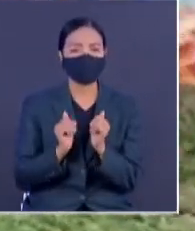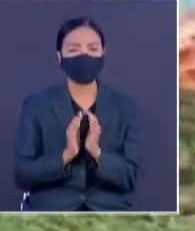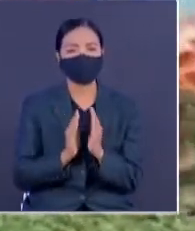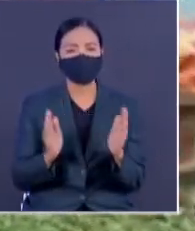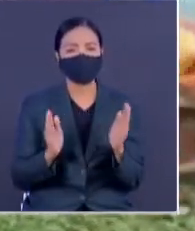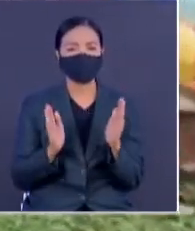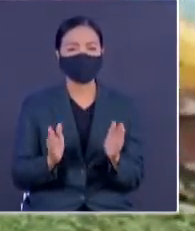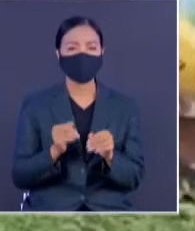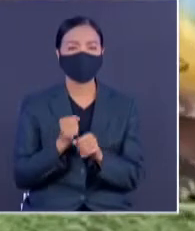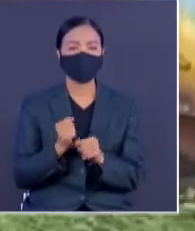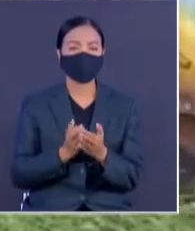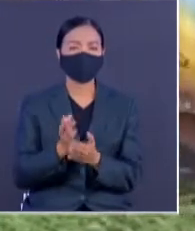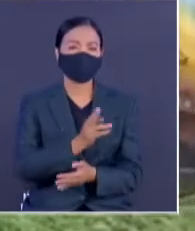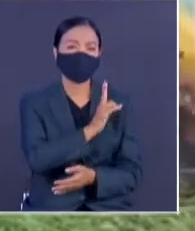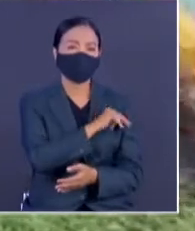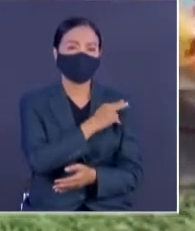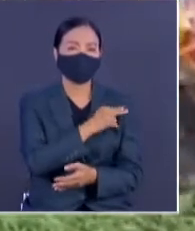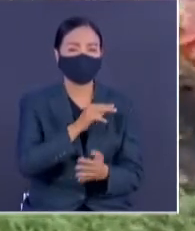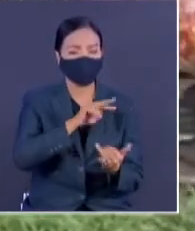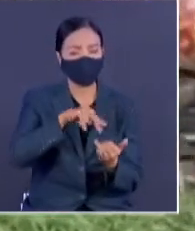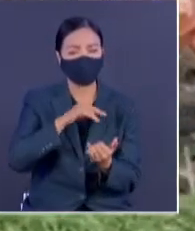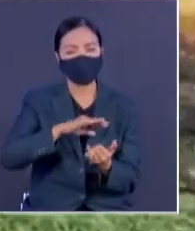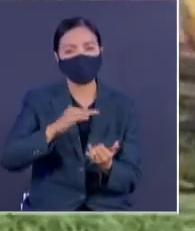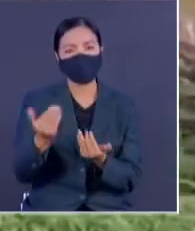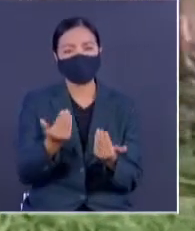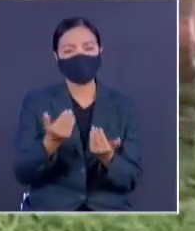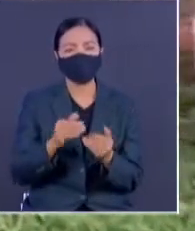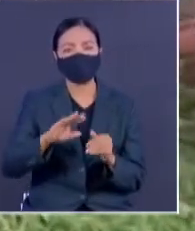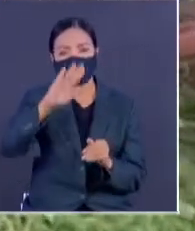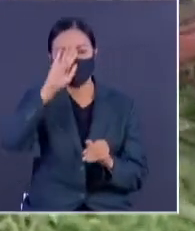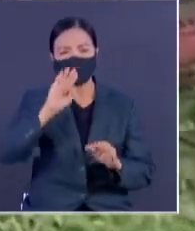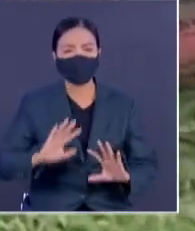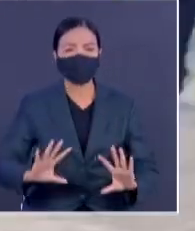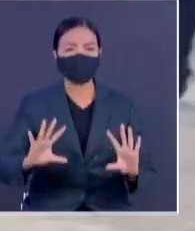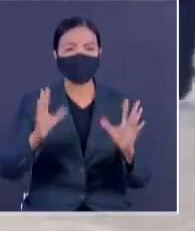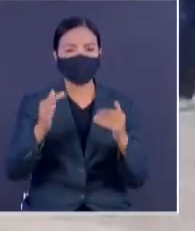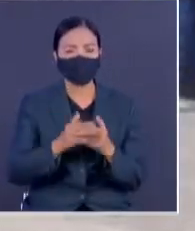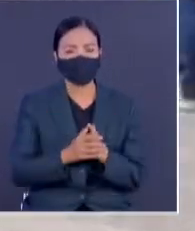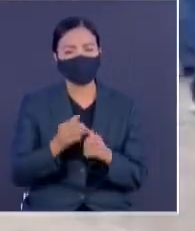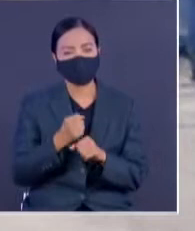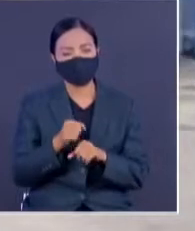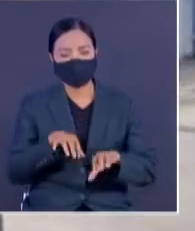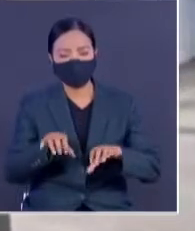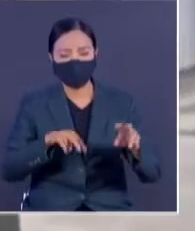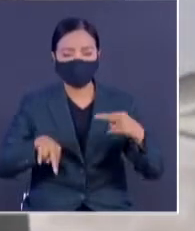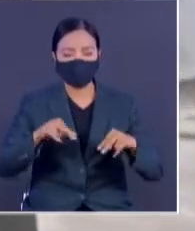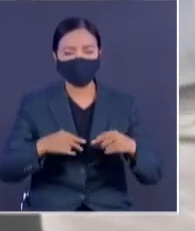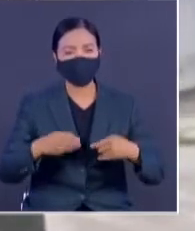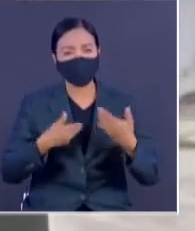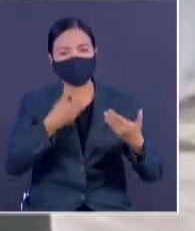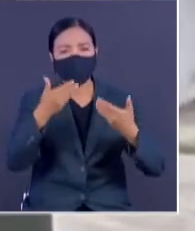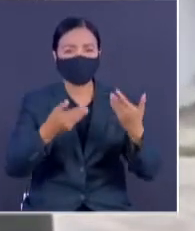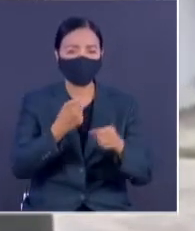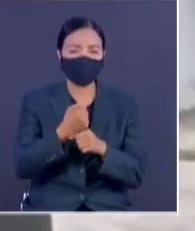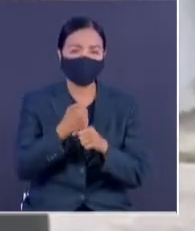คุณบุคลากรทางการแพทย์ทุกท่านที่ทำการรักษาจนทุกคนหายเป็นปกติและยังต้องคอยหากิจกรรมดูแลสุขภาพจิตใจให้กับเด็กๆด้ว